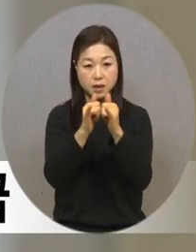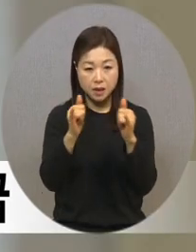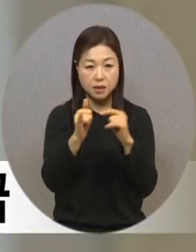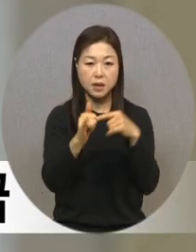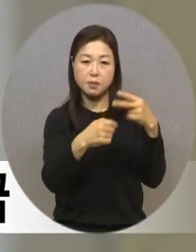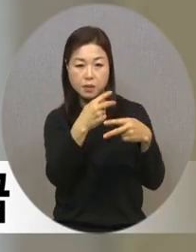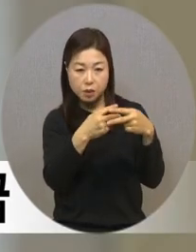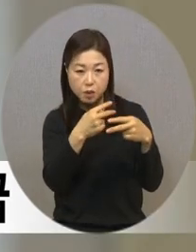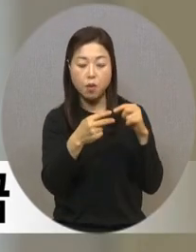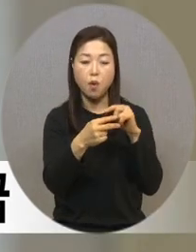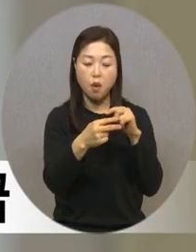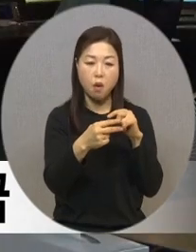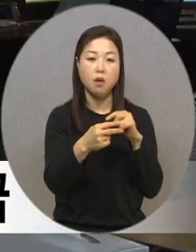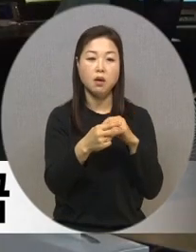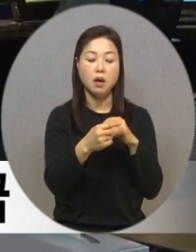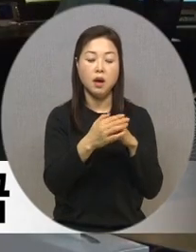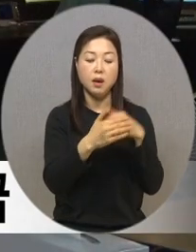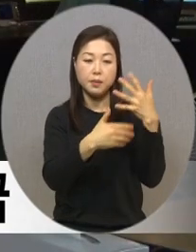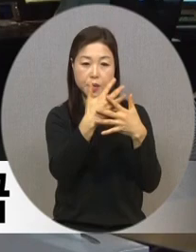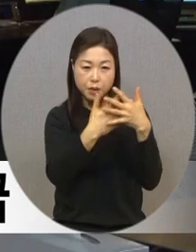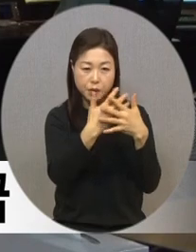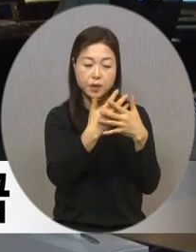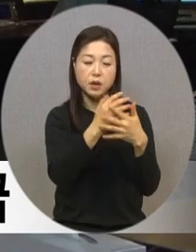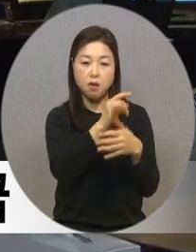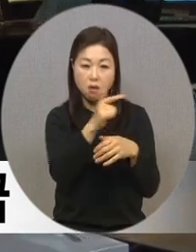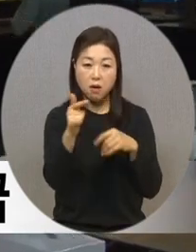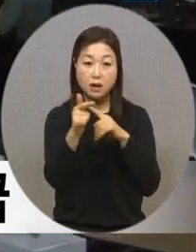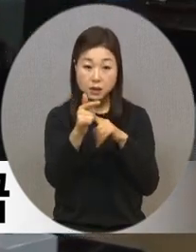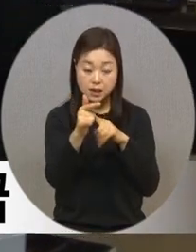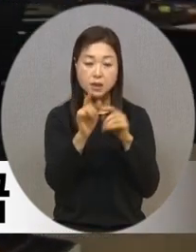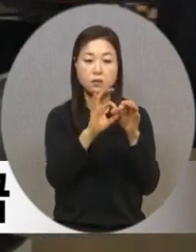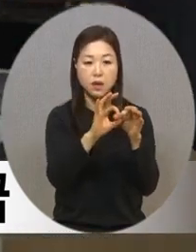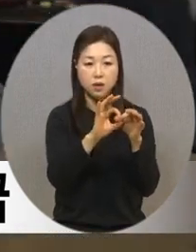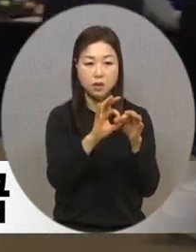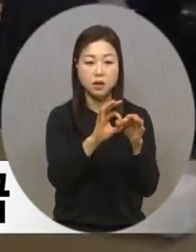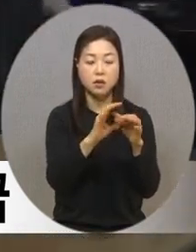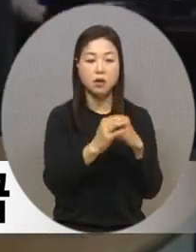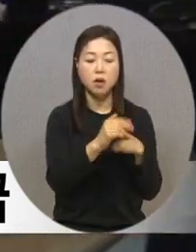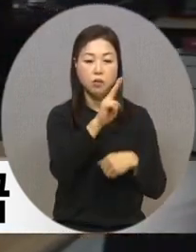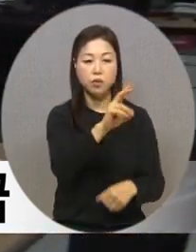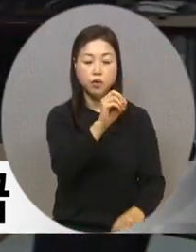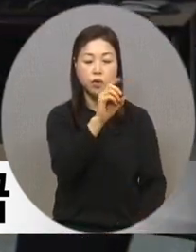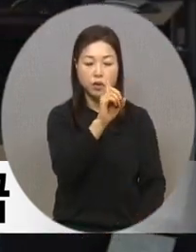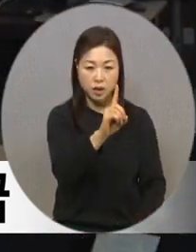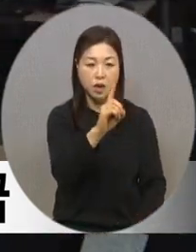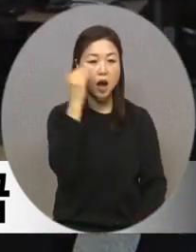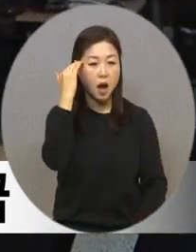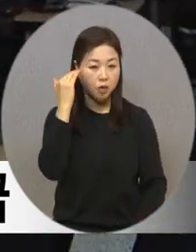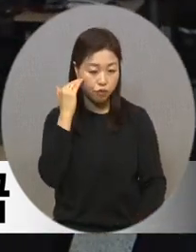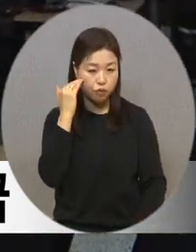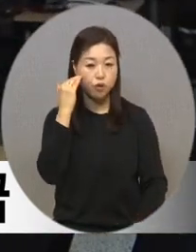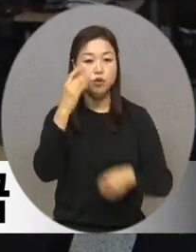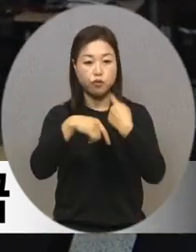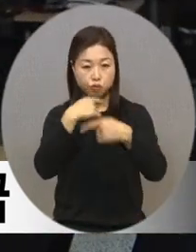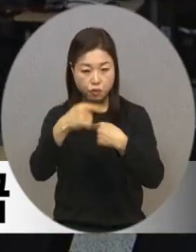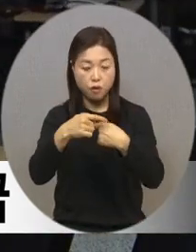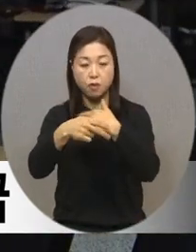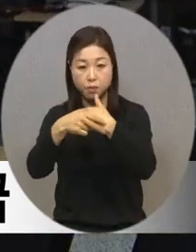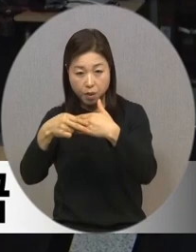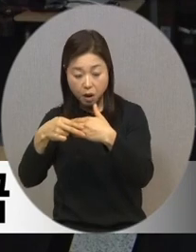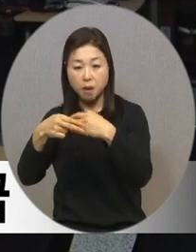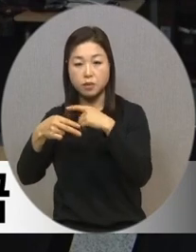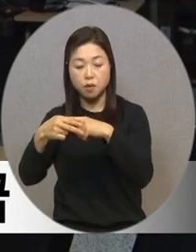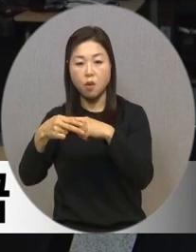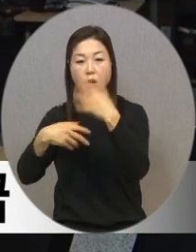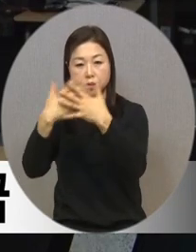해소를 위해 VOD도 폐쇄 자막과 화면 해설, 한국 수어를 포함한 장애인 방송으로 제작해 이용할 수